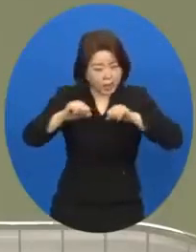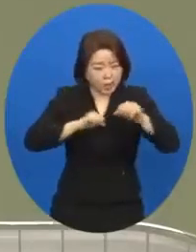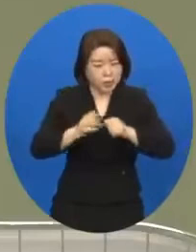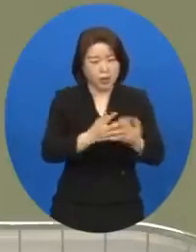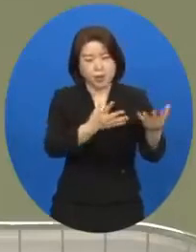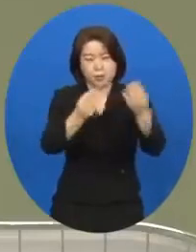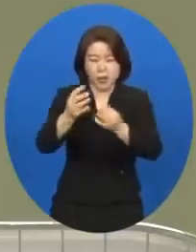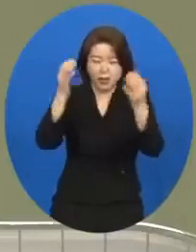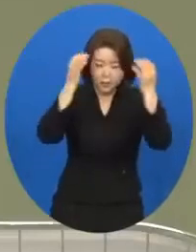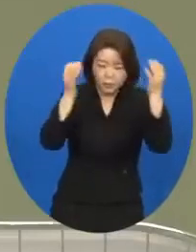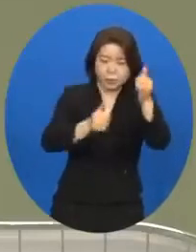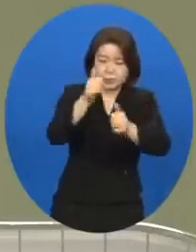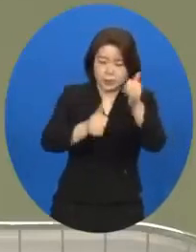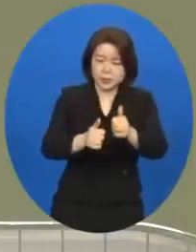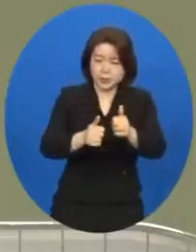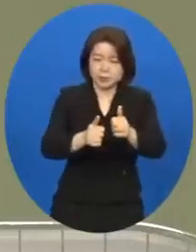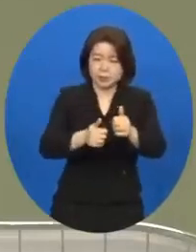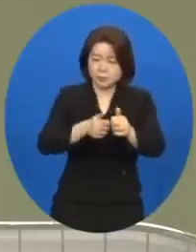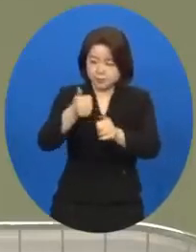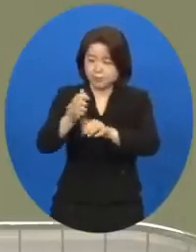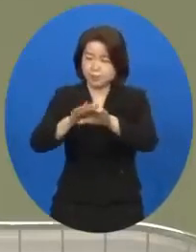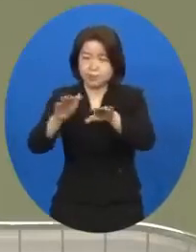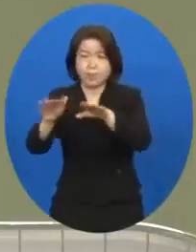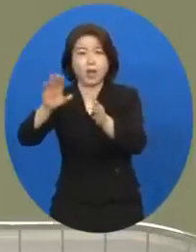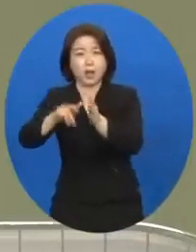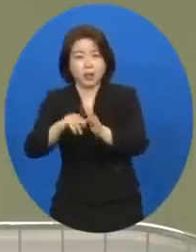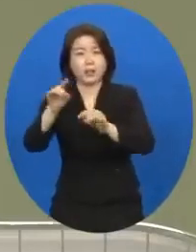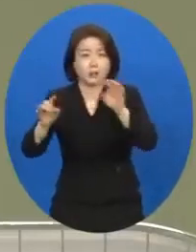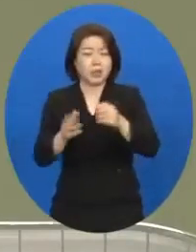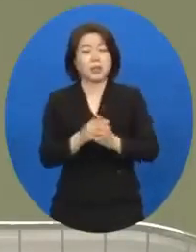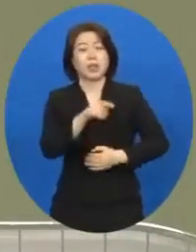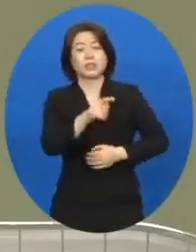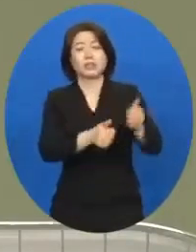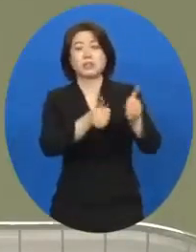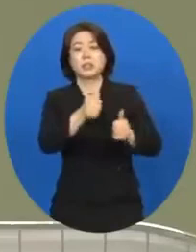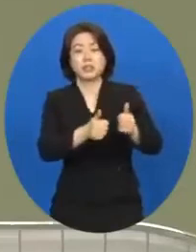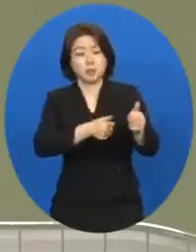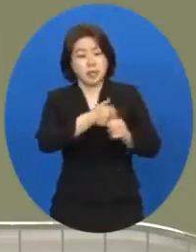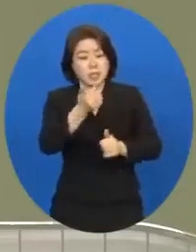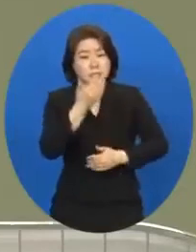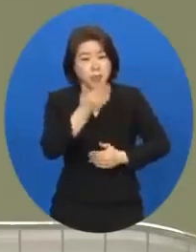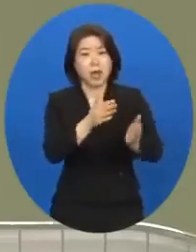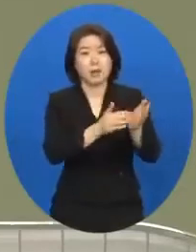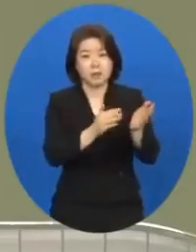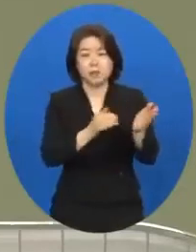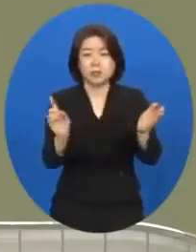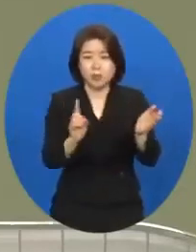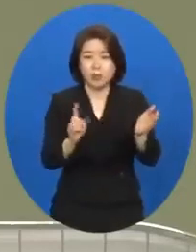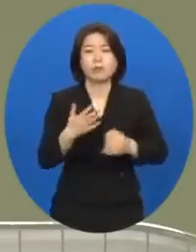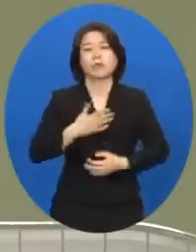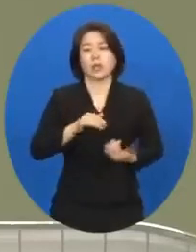시험과 고비를 넘어갈 때마다 그때 그 시험을 이길 수 있었던 비밀은 나는